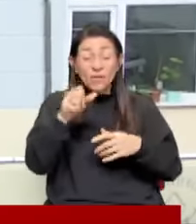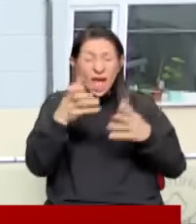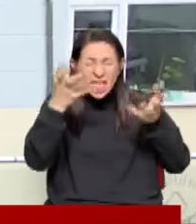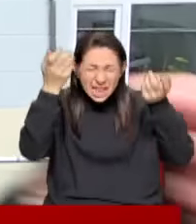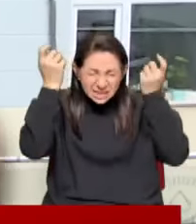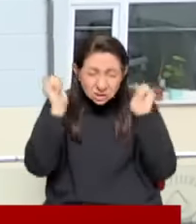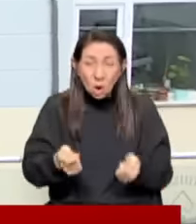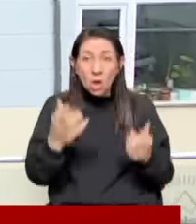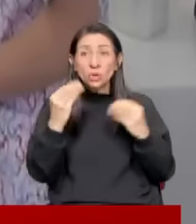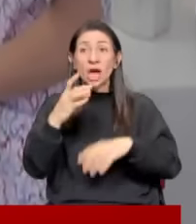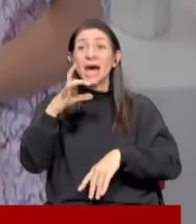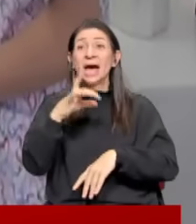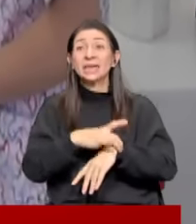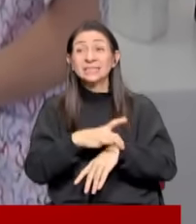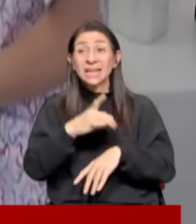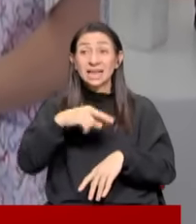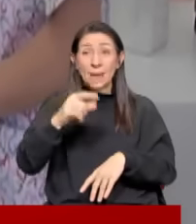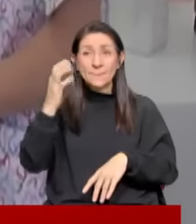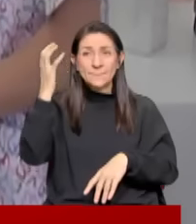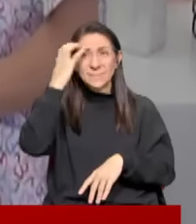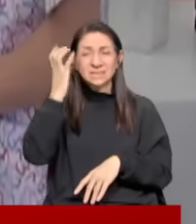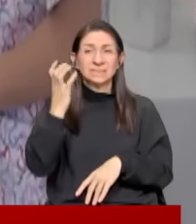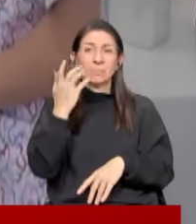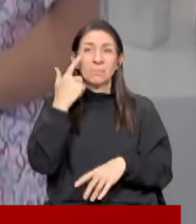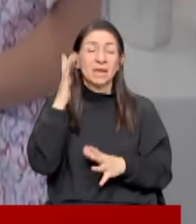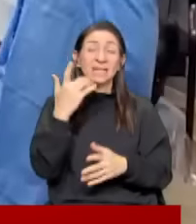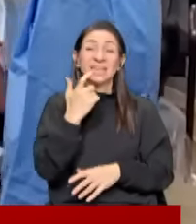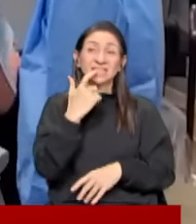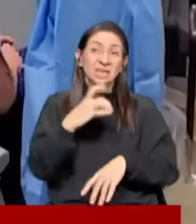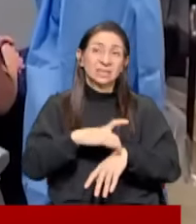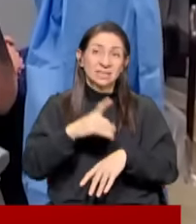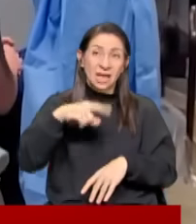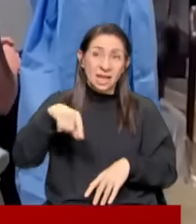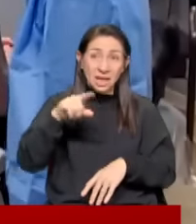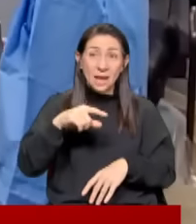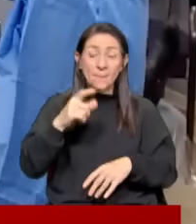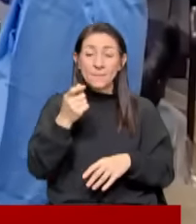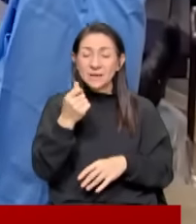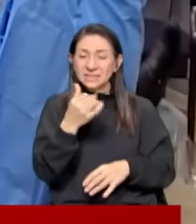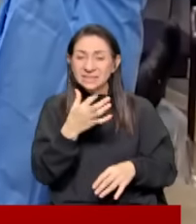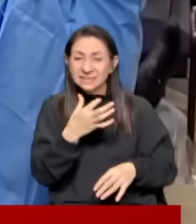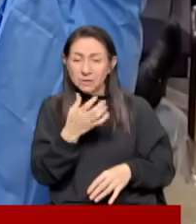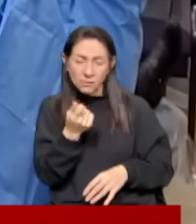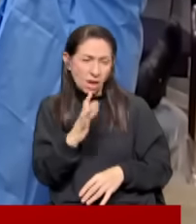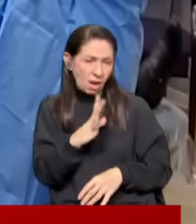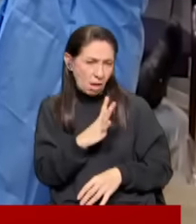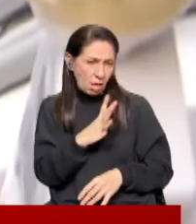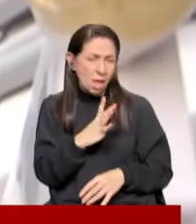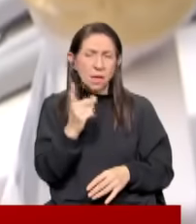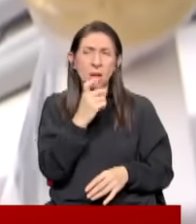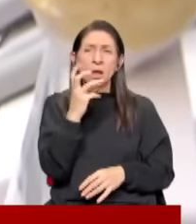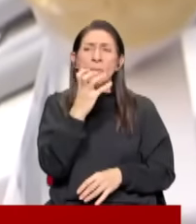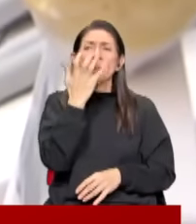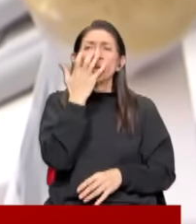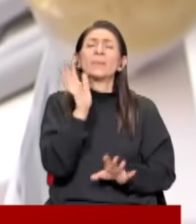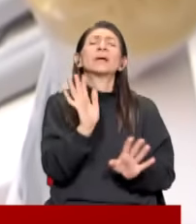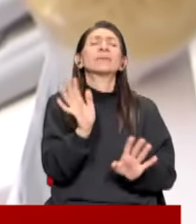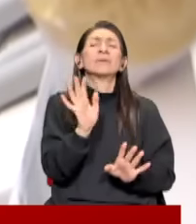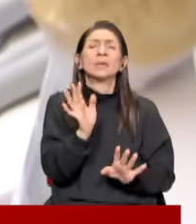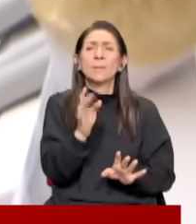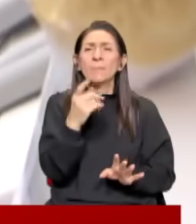en zor olduğu hastanelerin başında geliyor belki de diş hastaneleri. Maddi imkanı olanlar aylarca beklemek